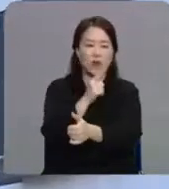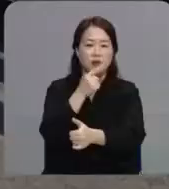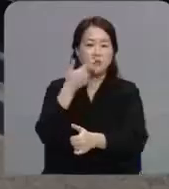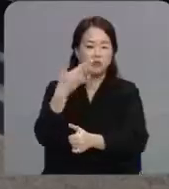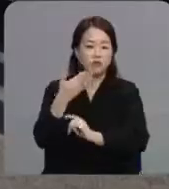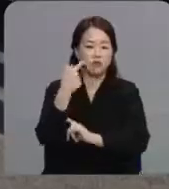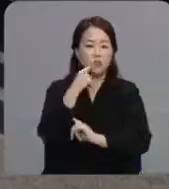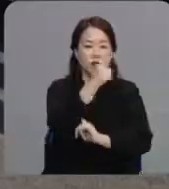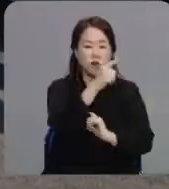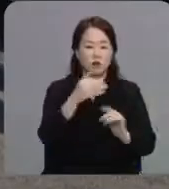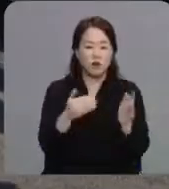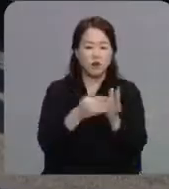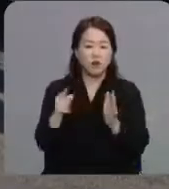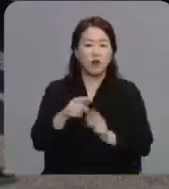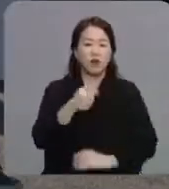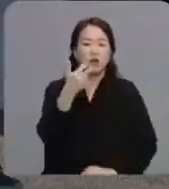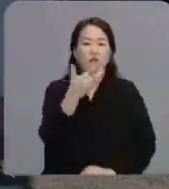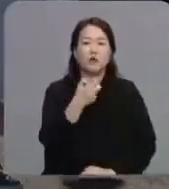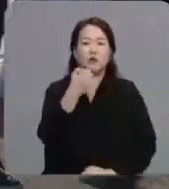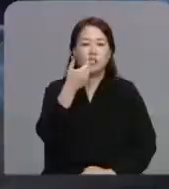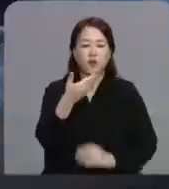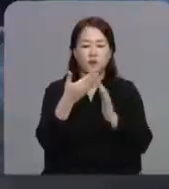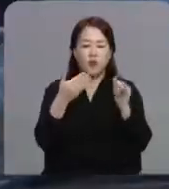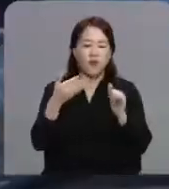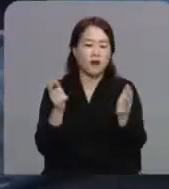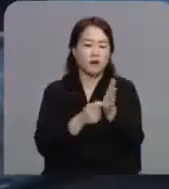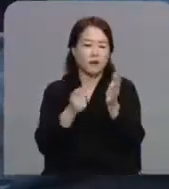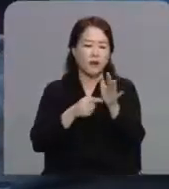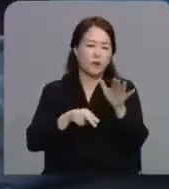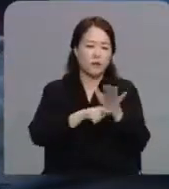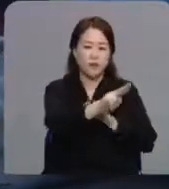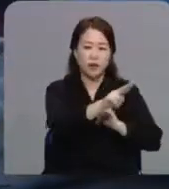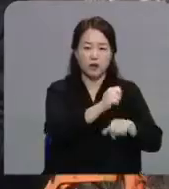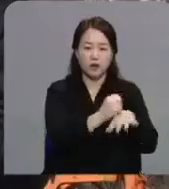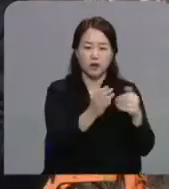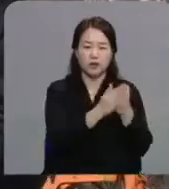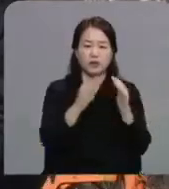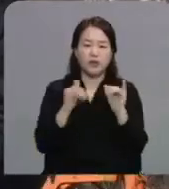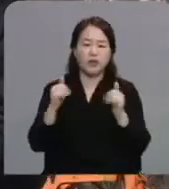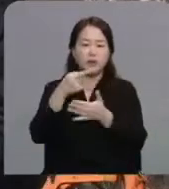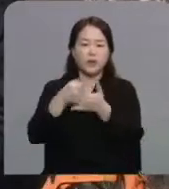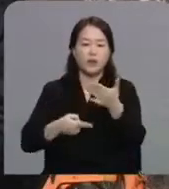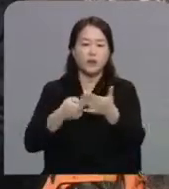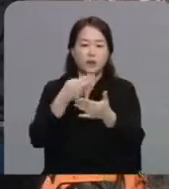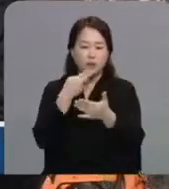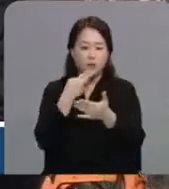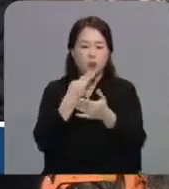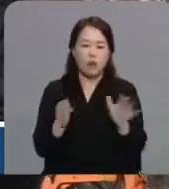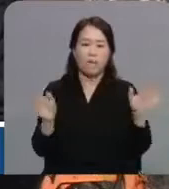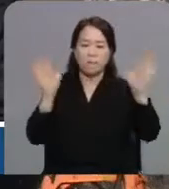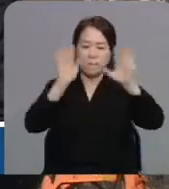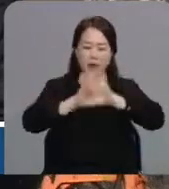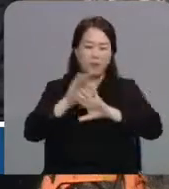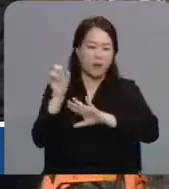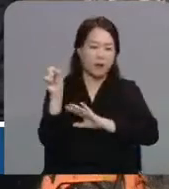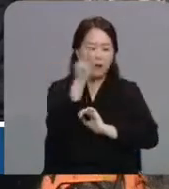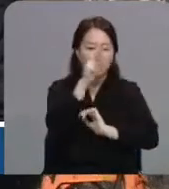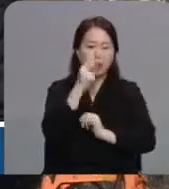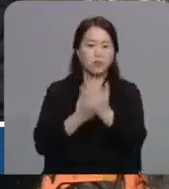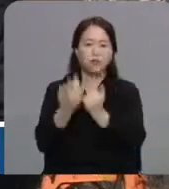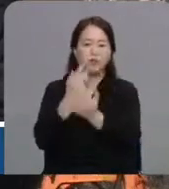투숙객과 직원 등 89명이 급히 밖으로 대피해 인명피해는 없었습니다. 화재가 밤 시간대에 갑작스럽게